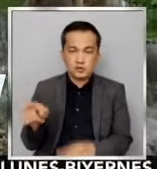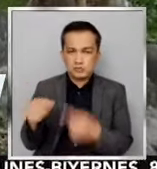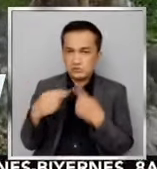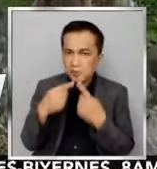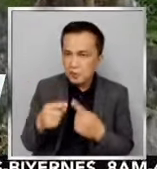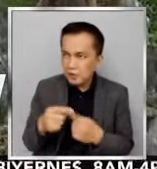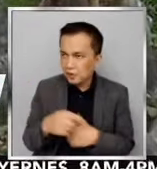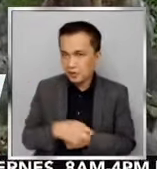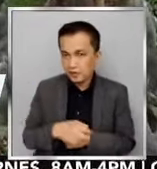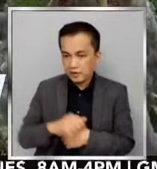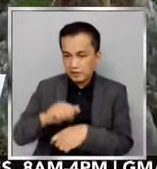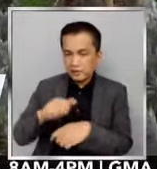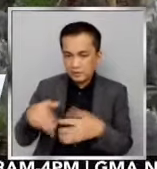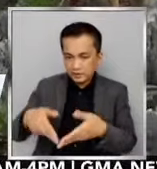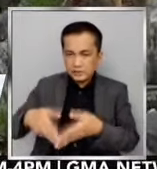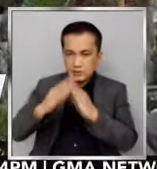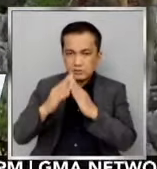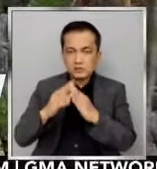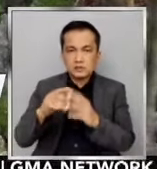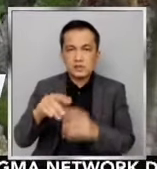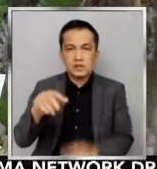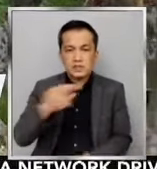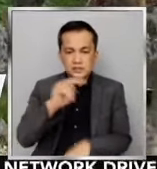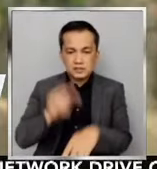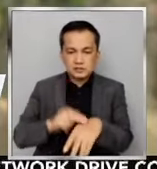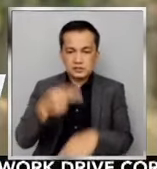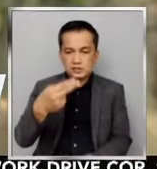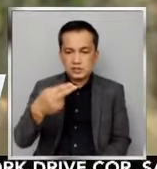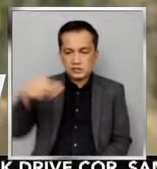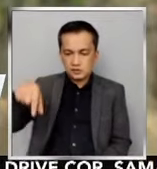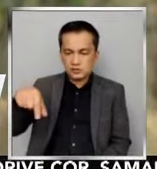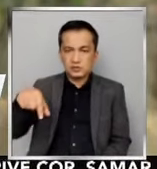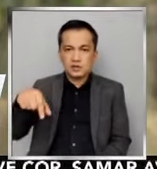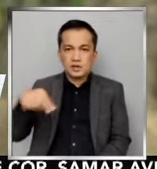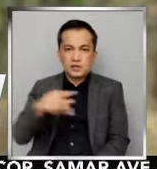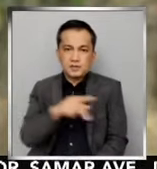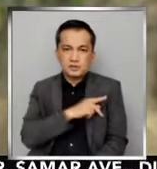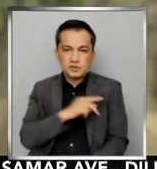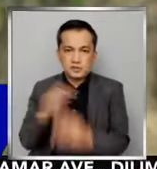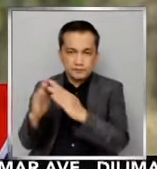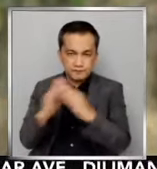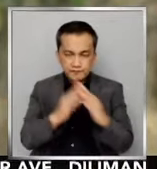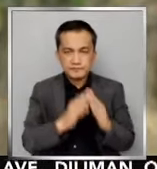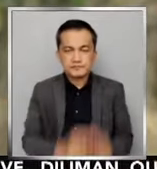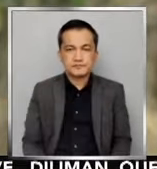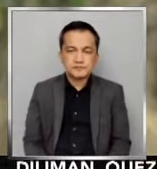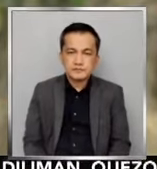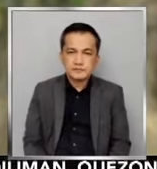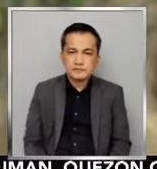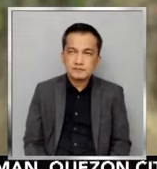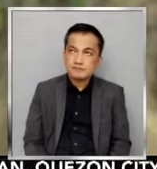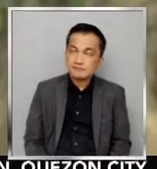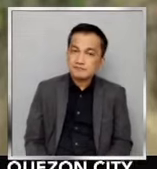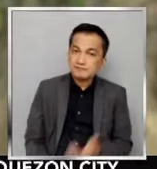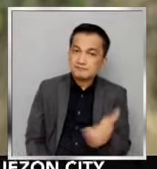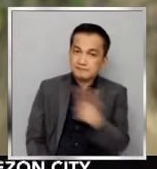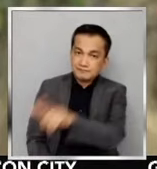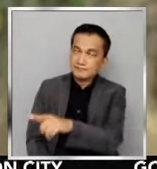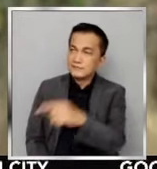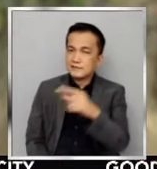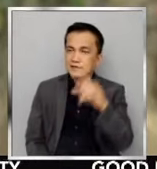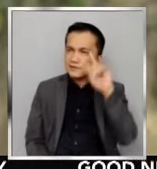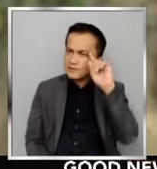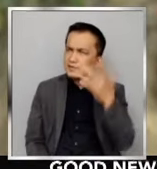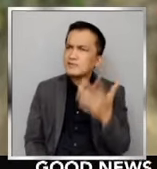nito ng National Headquarters at Personal Housing. Hindi natin maisip kung paano mag-set up yung Bucor